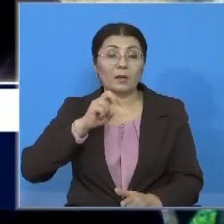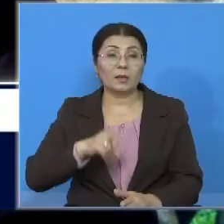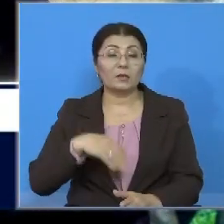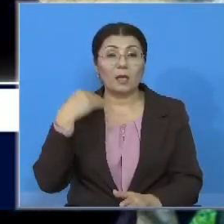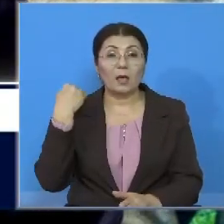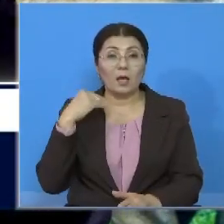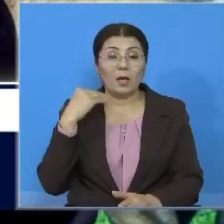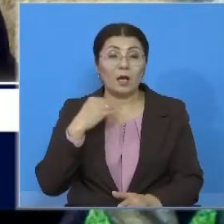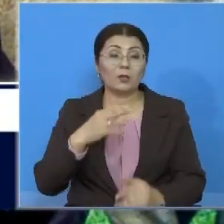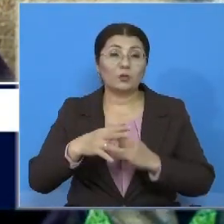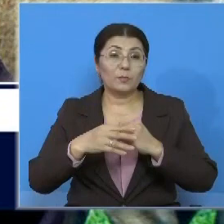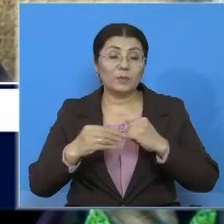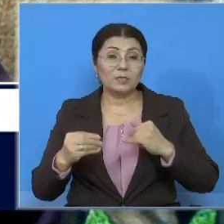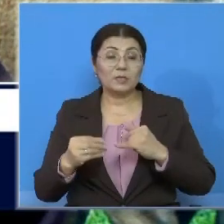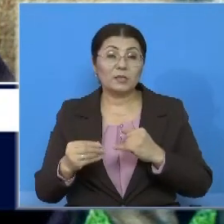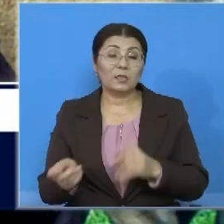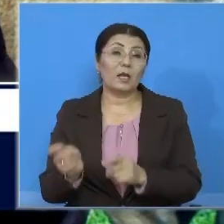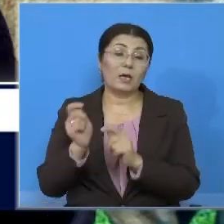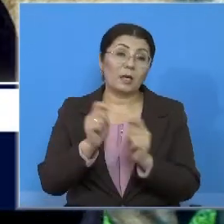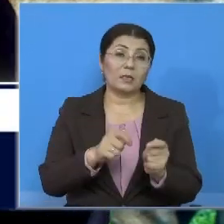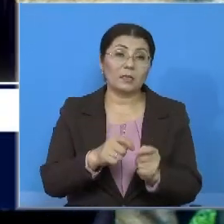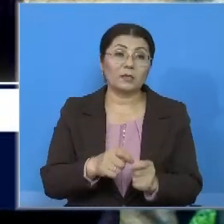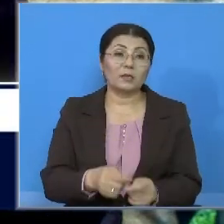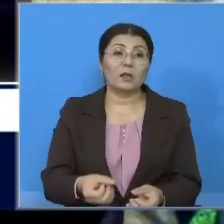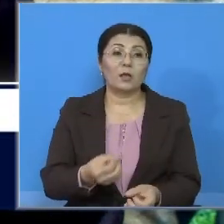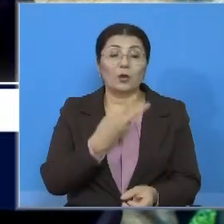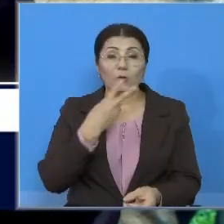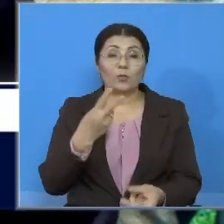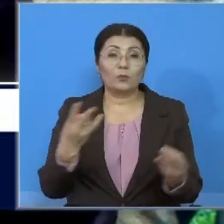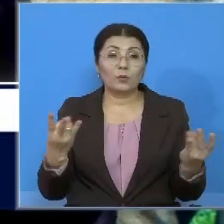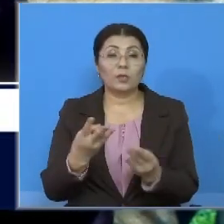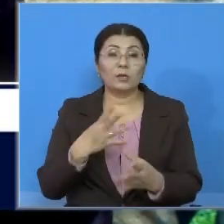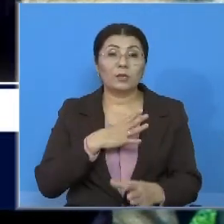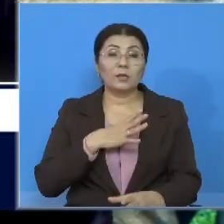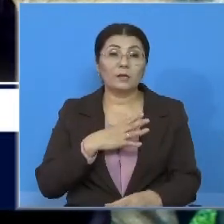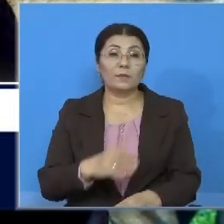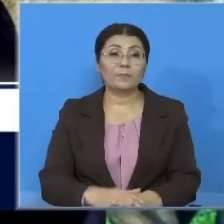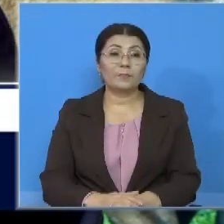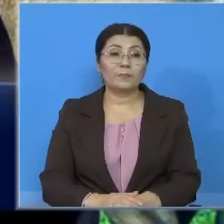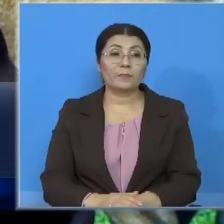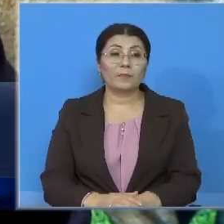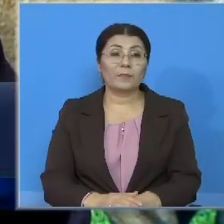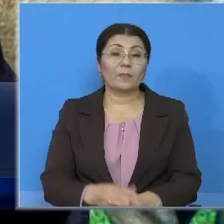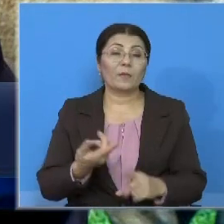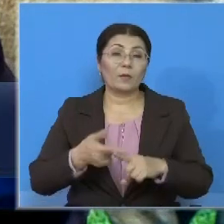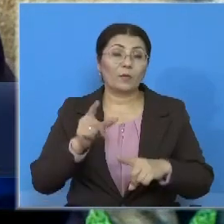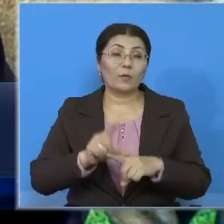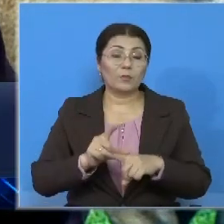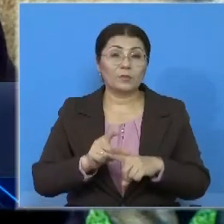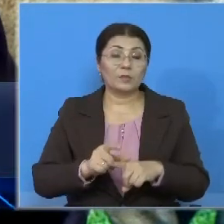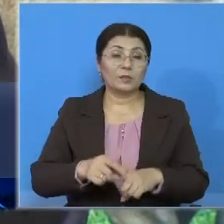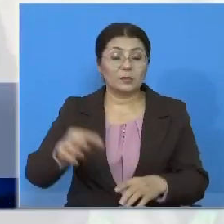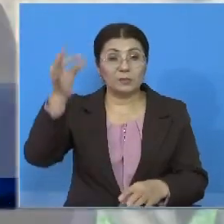Ақтөбе жеріне түскенде, оны просто көру керек еді. Кіргенде, түскенде өте көзімнің алдында